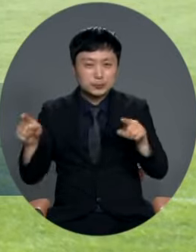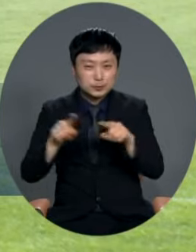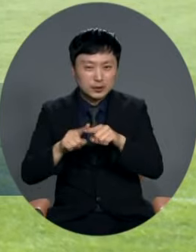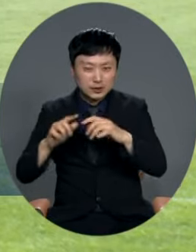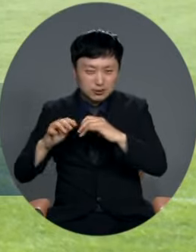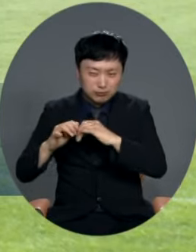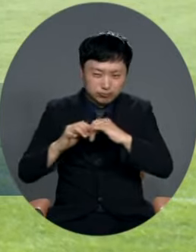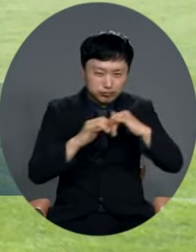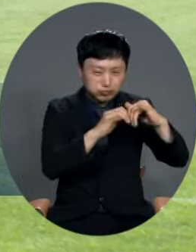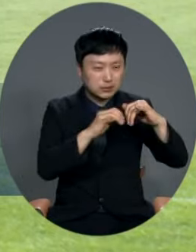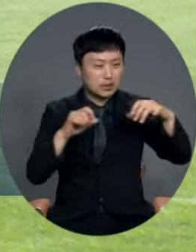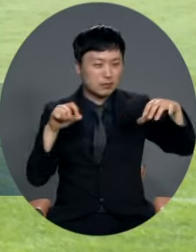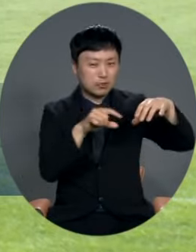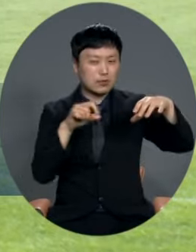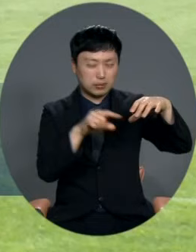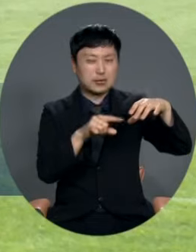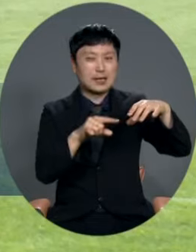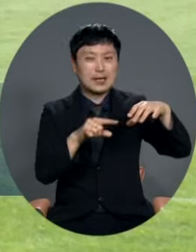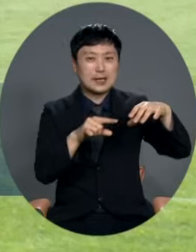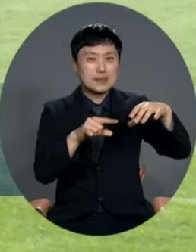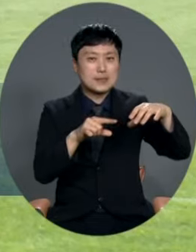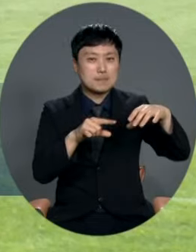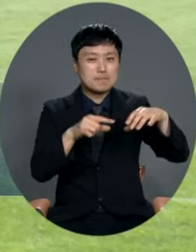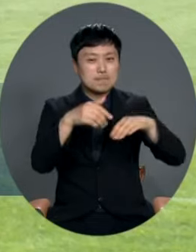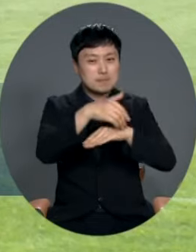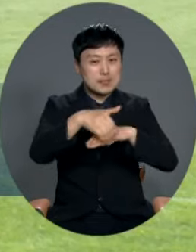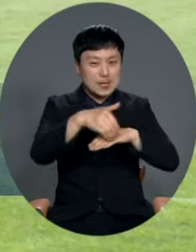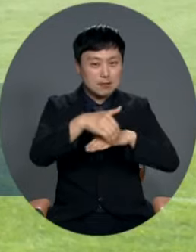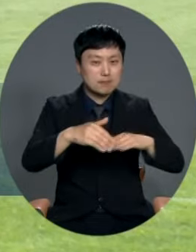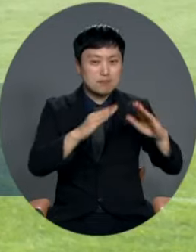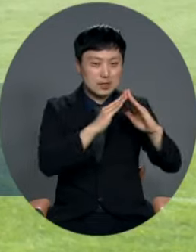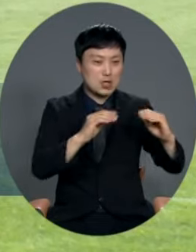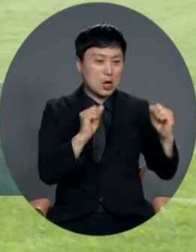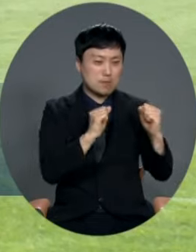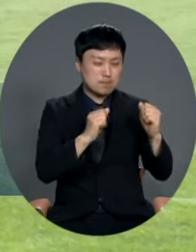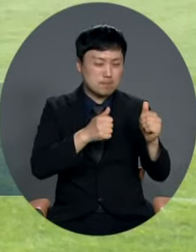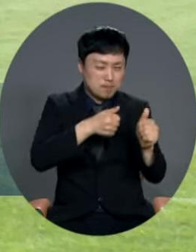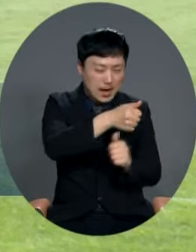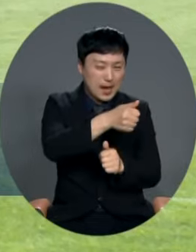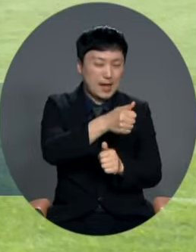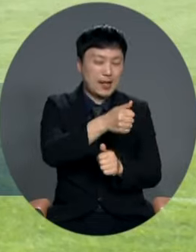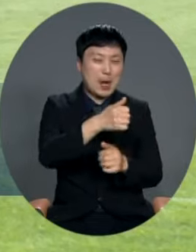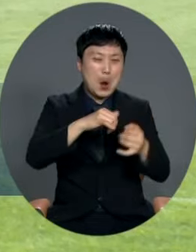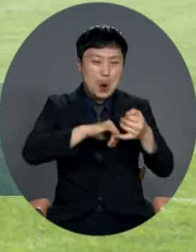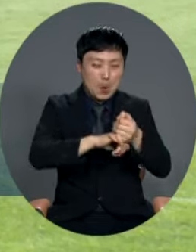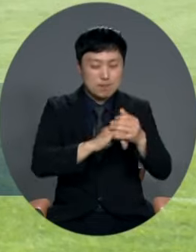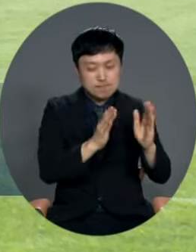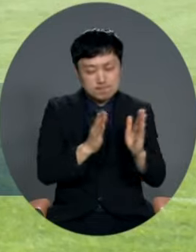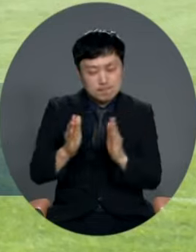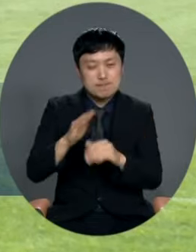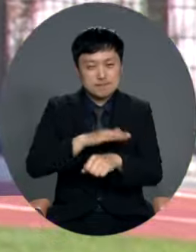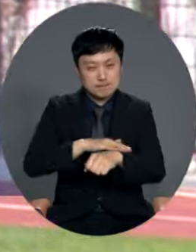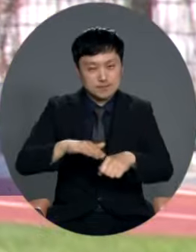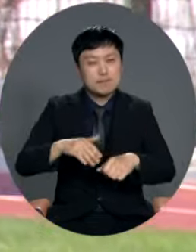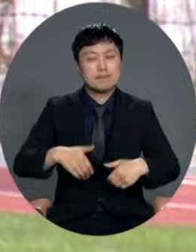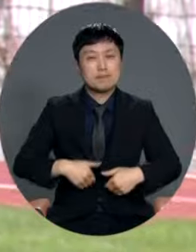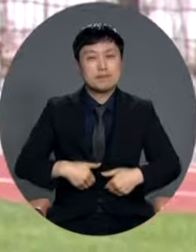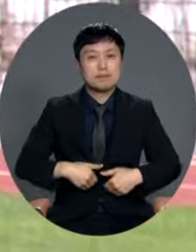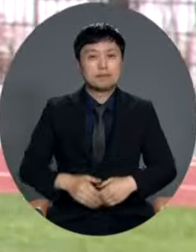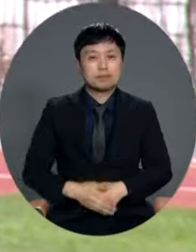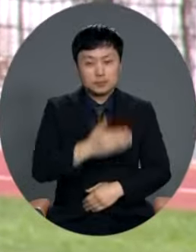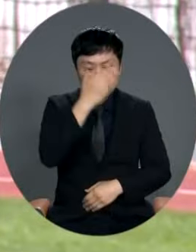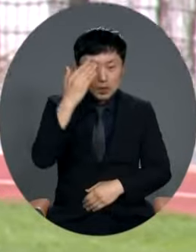위에서부터 한번 도전을 해볼 생각이고 전북전도 필승할 수 있도록 잘 준비하도록 하겠습니다.